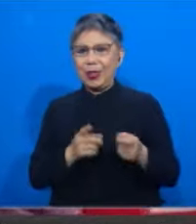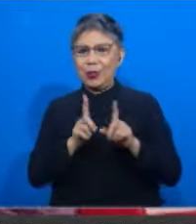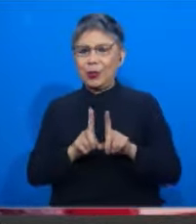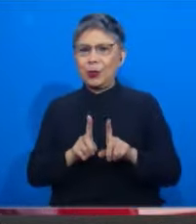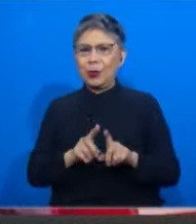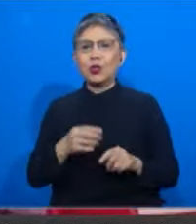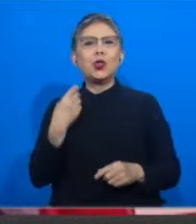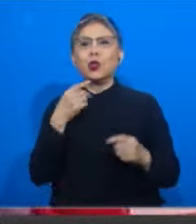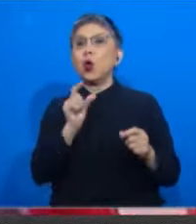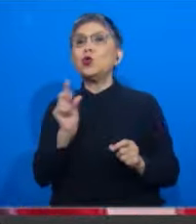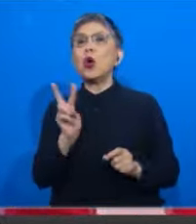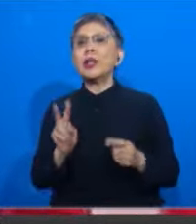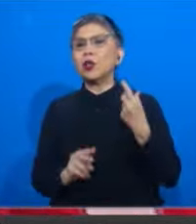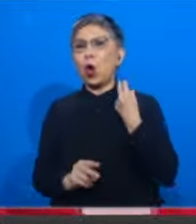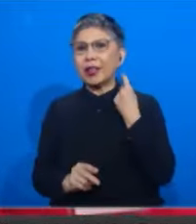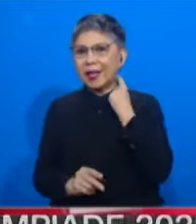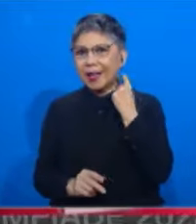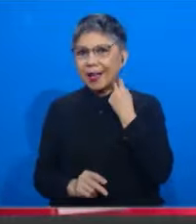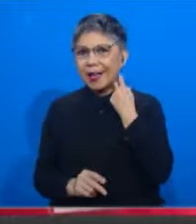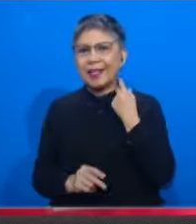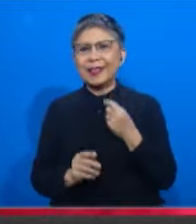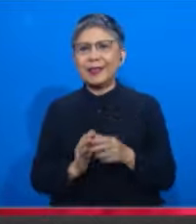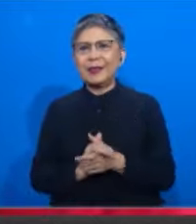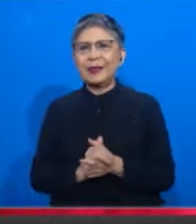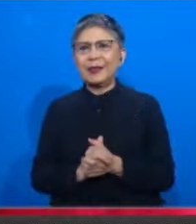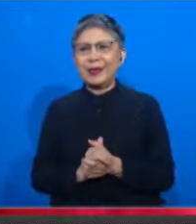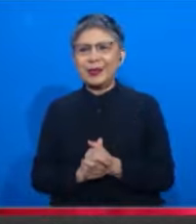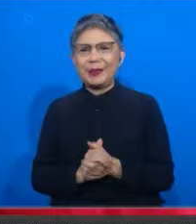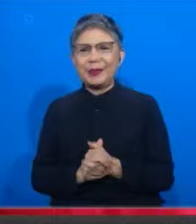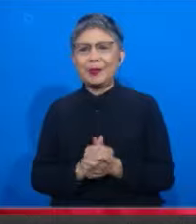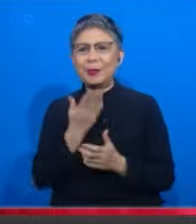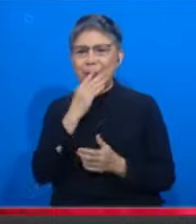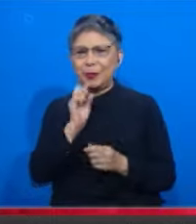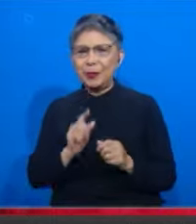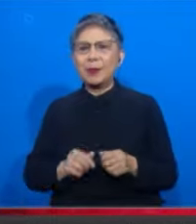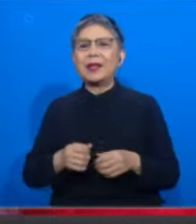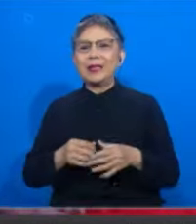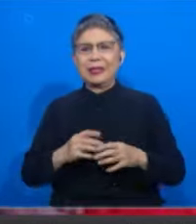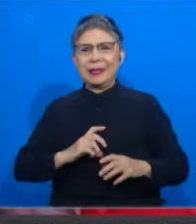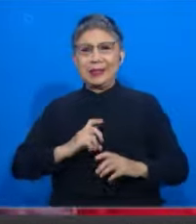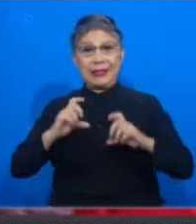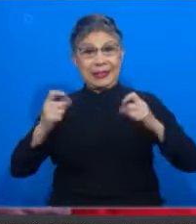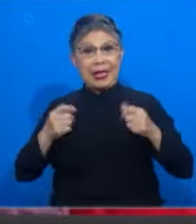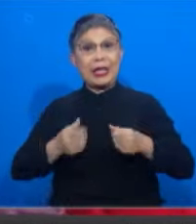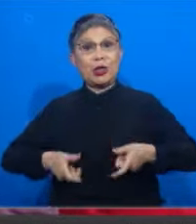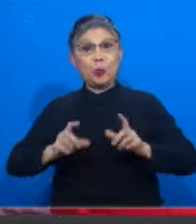seorang dokter. Latar belakang pendidikannya yang alhamdulillah cukup baik, itulah.